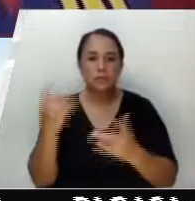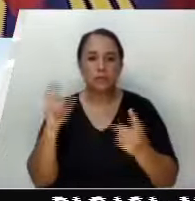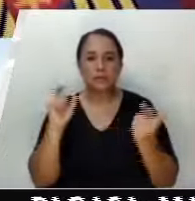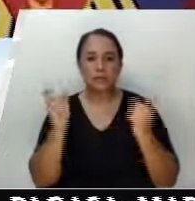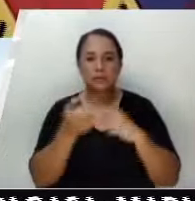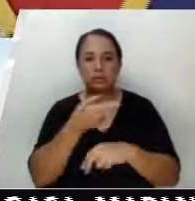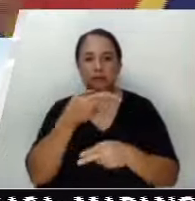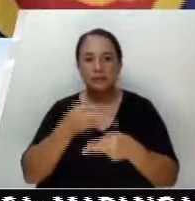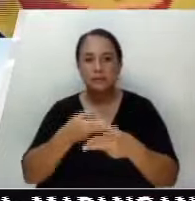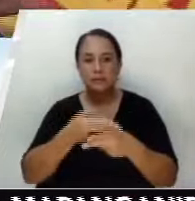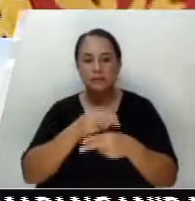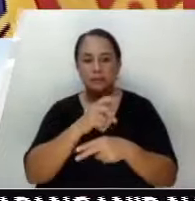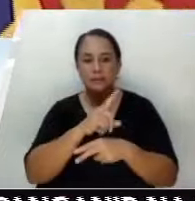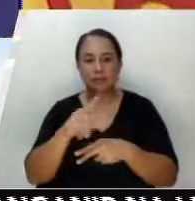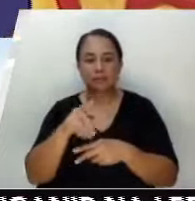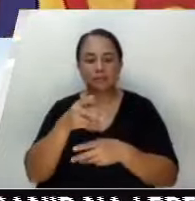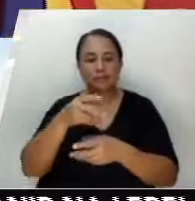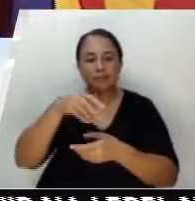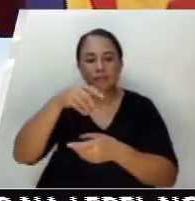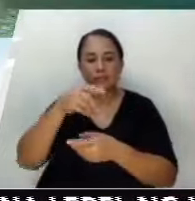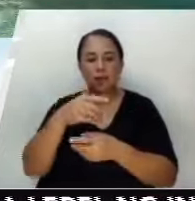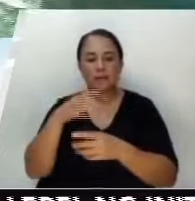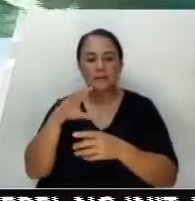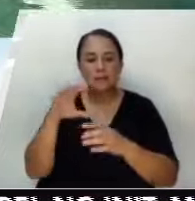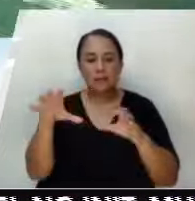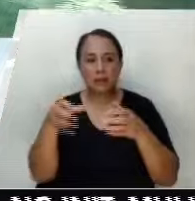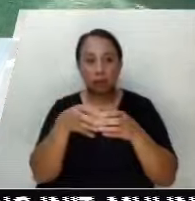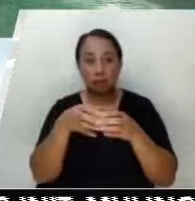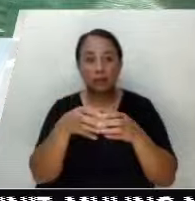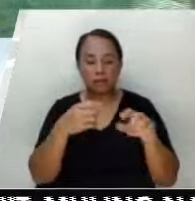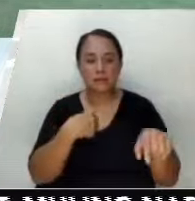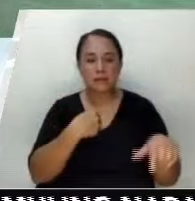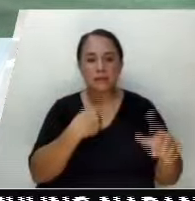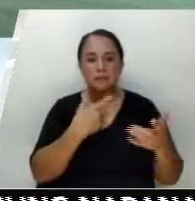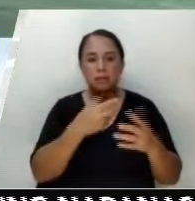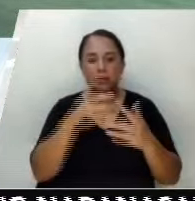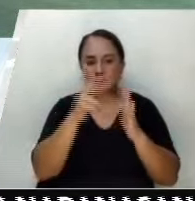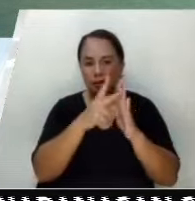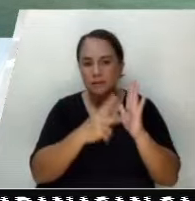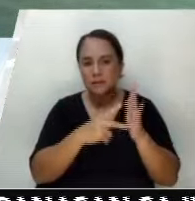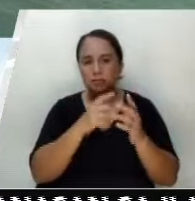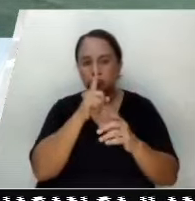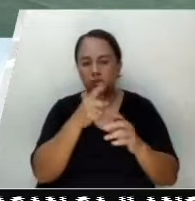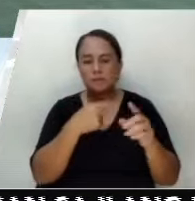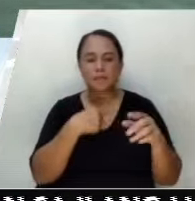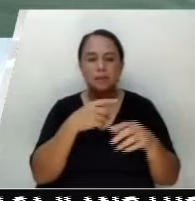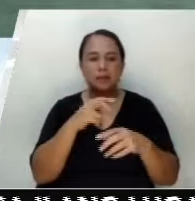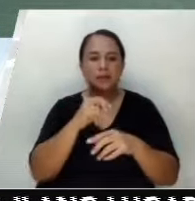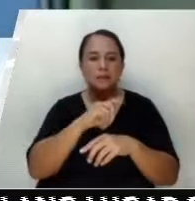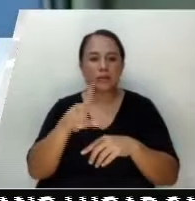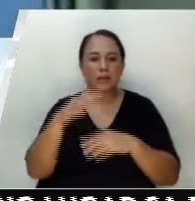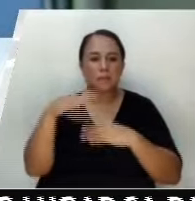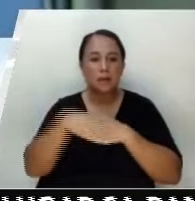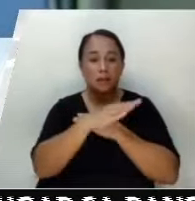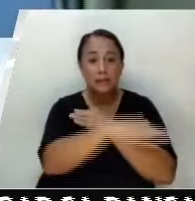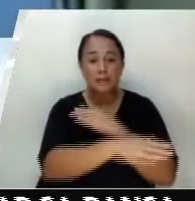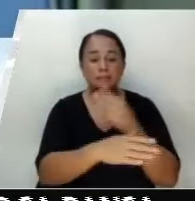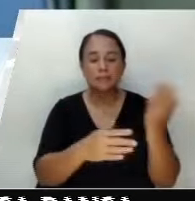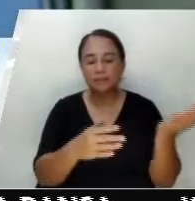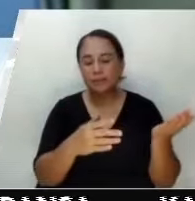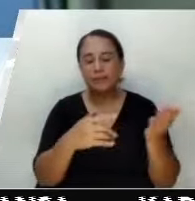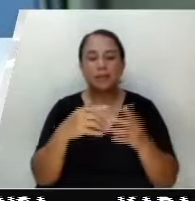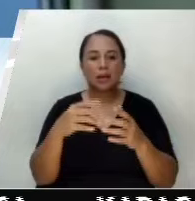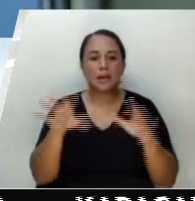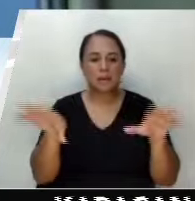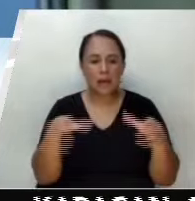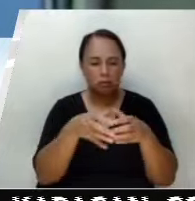National Coast Watch Council para sa mga polisiya sa seguridad sa dagat bilang National Maritime Council na binubuo ng iba't